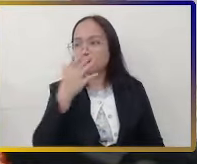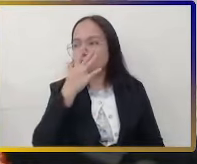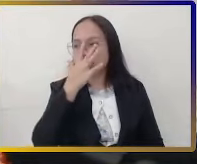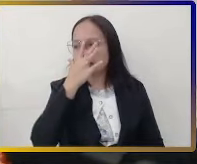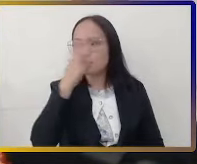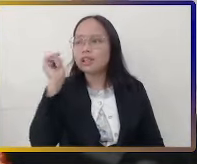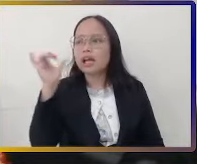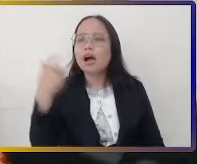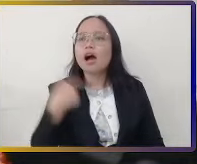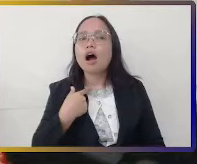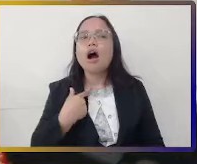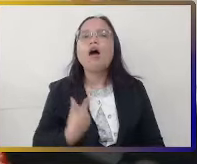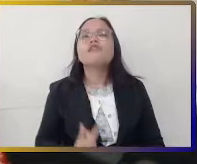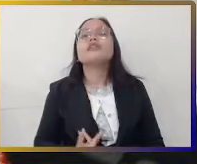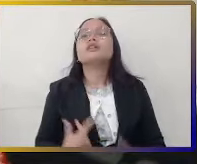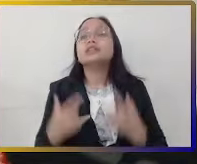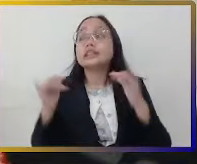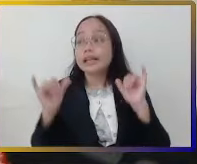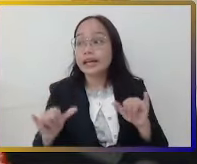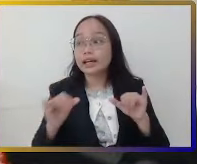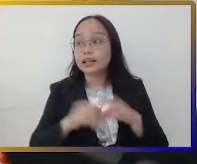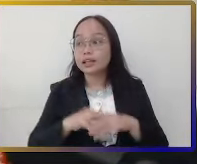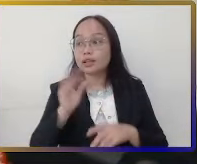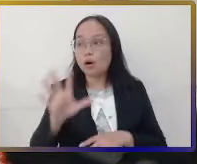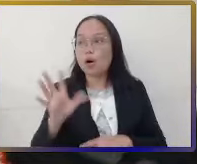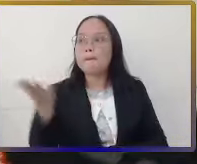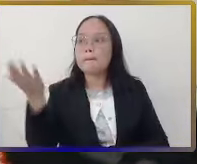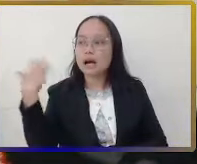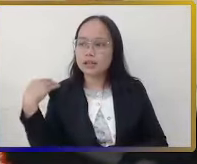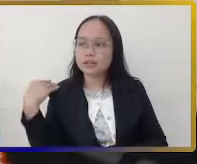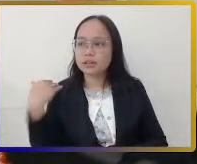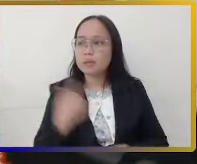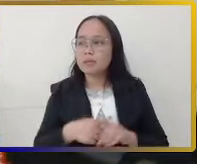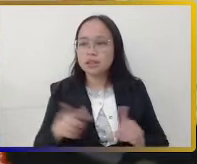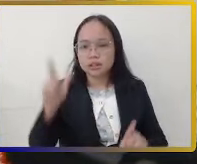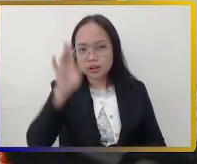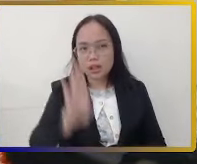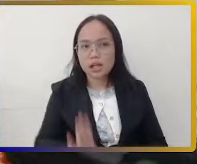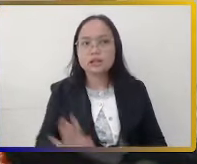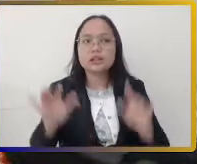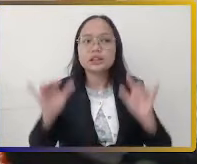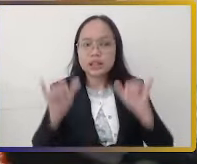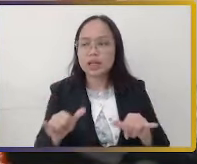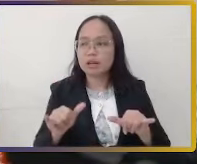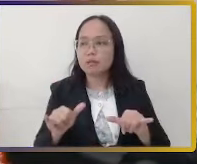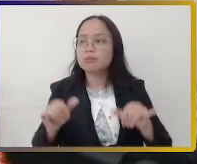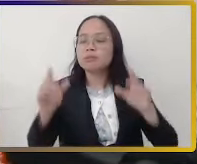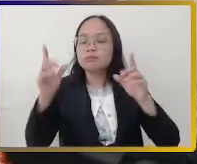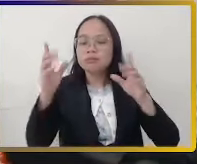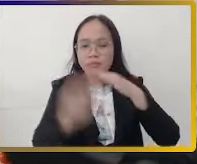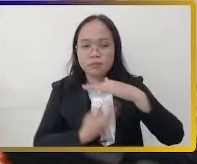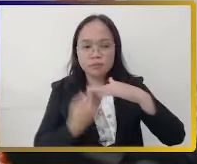They dwell on your past, but God dwells on your